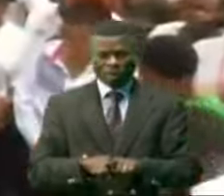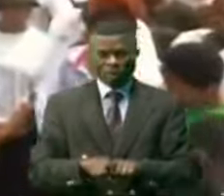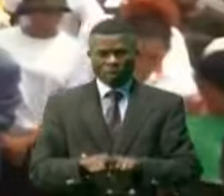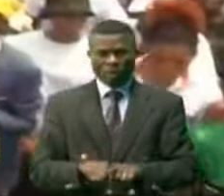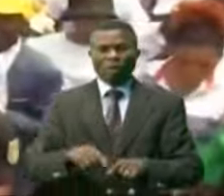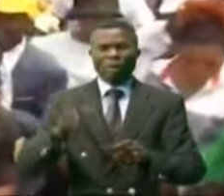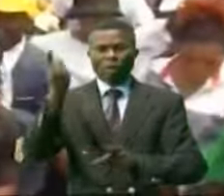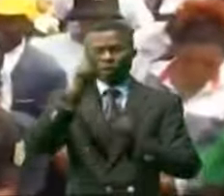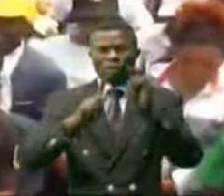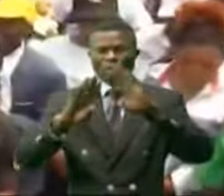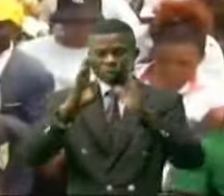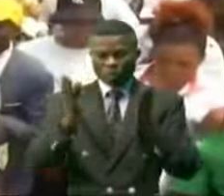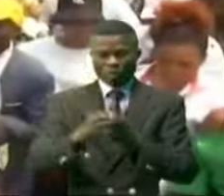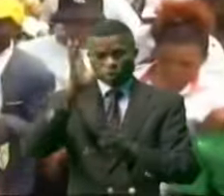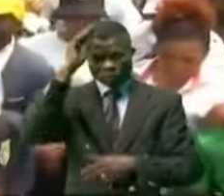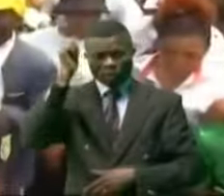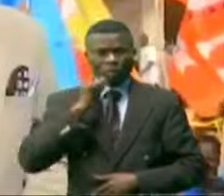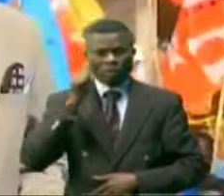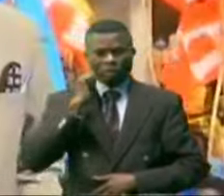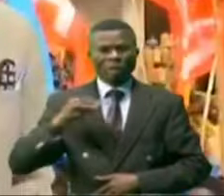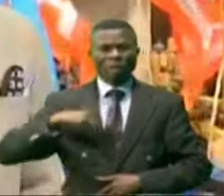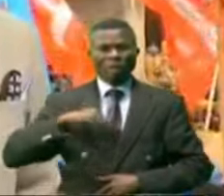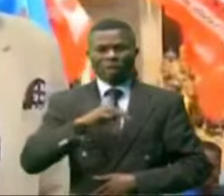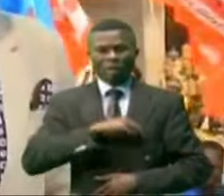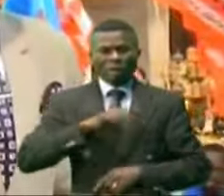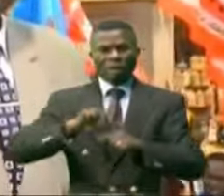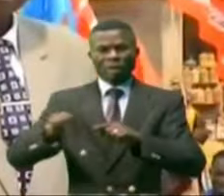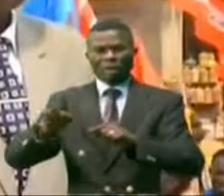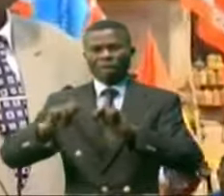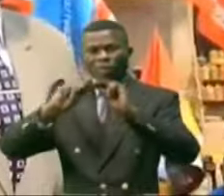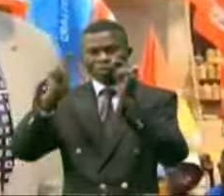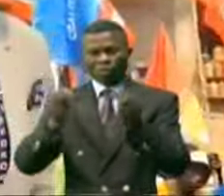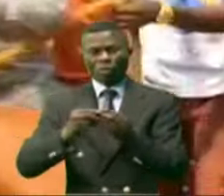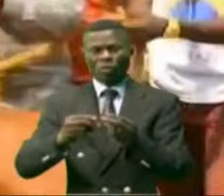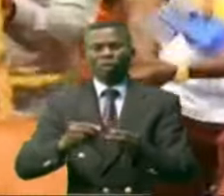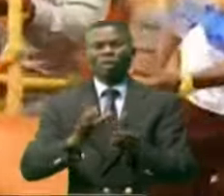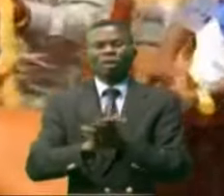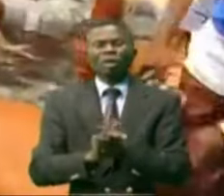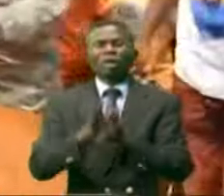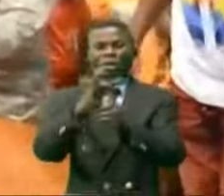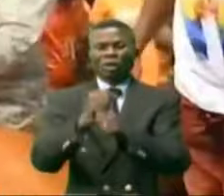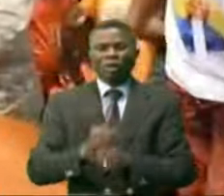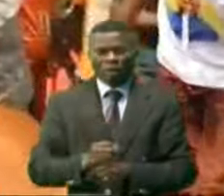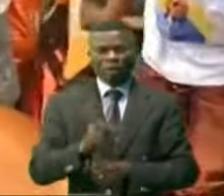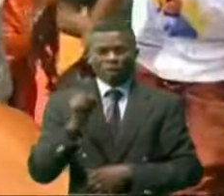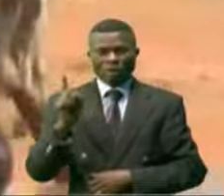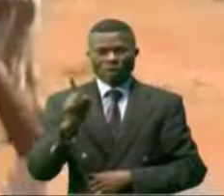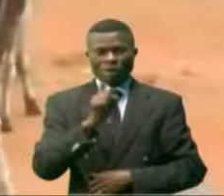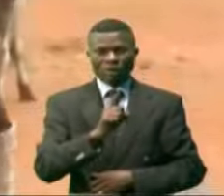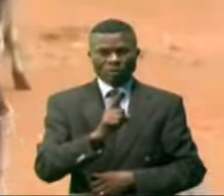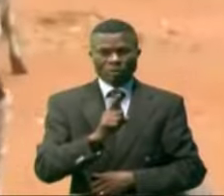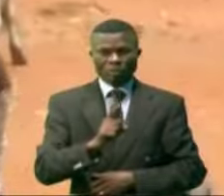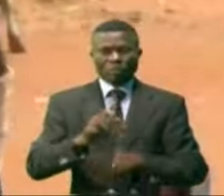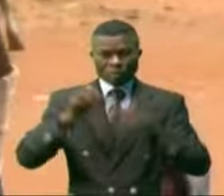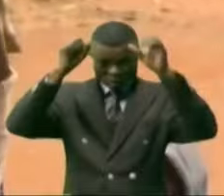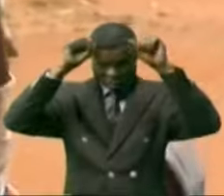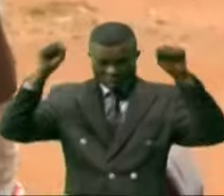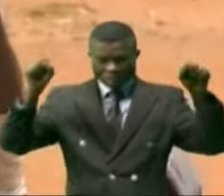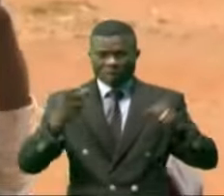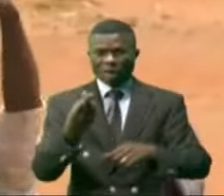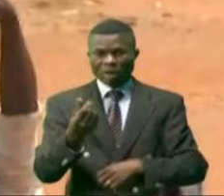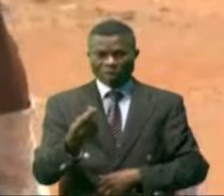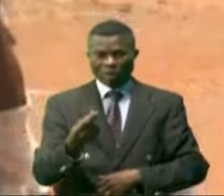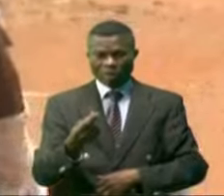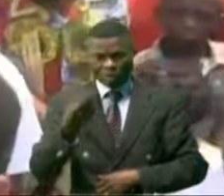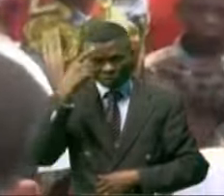des militants et militantes, des membres des différentes mutualités qui ont bénéficié chacune d'elles des têtes, des vaches et des enveloppes,